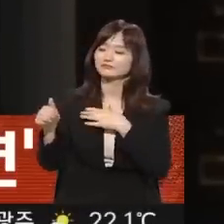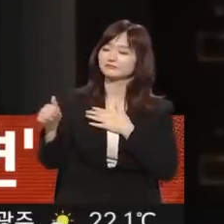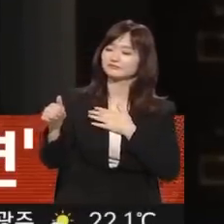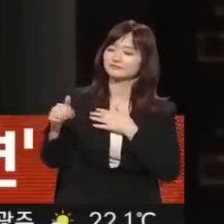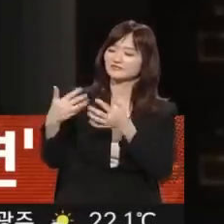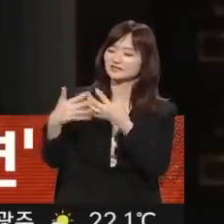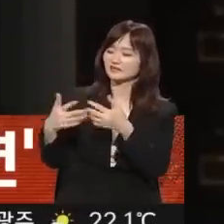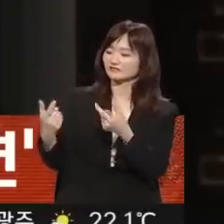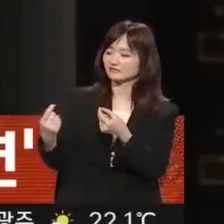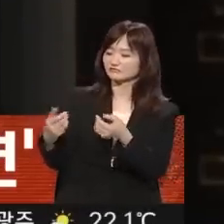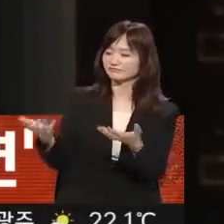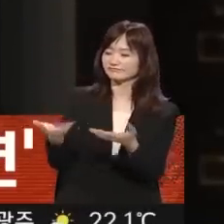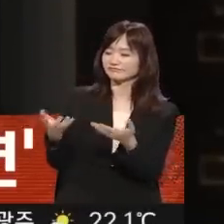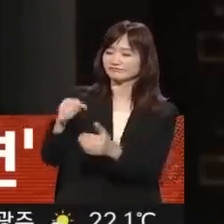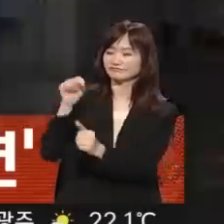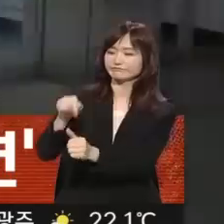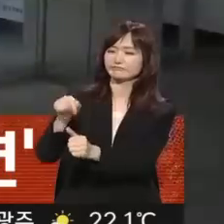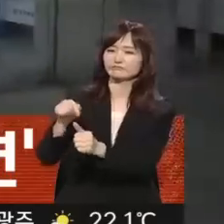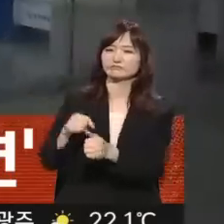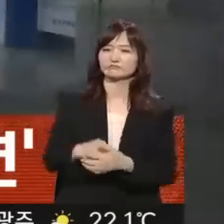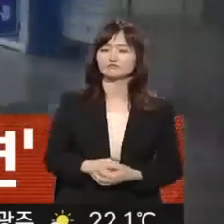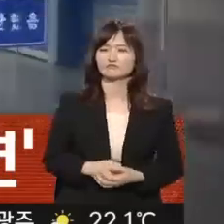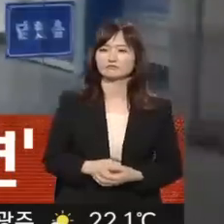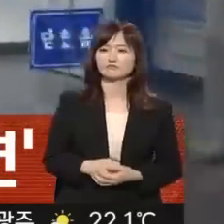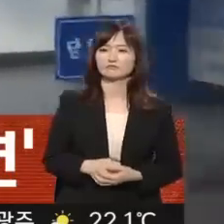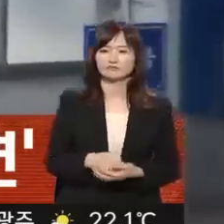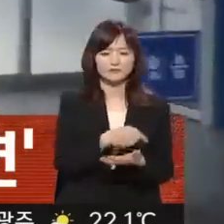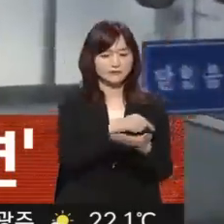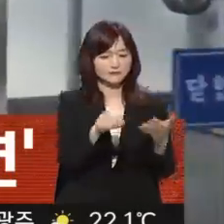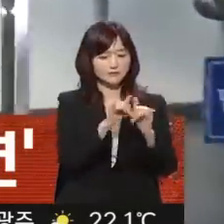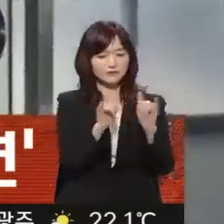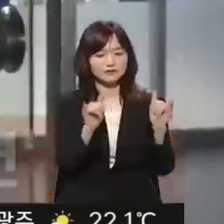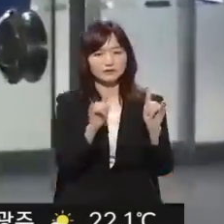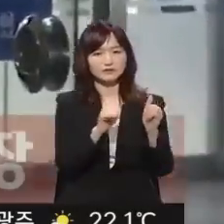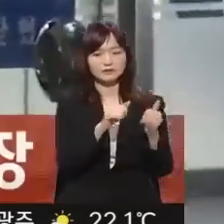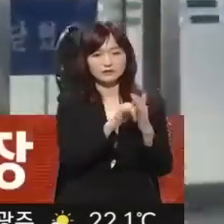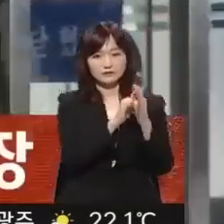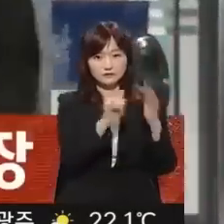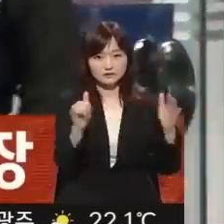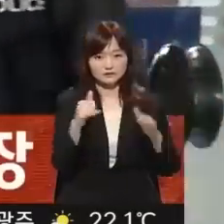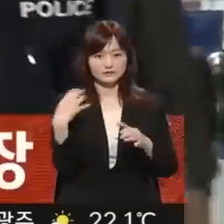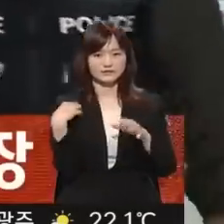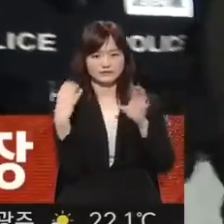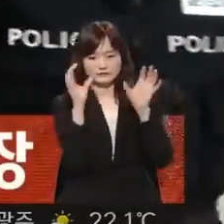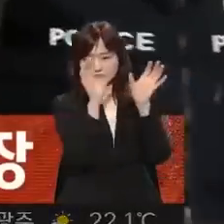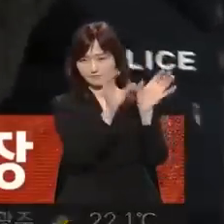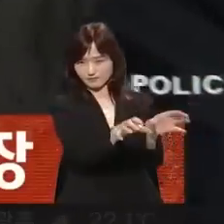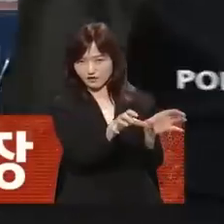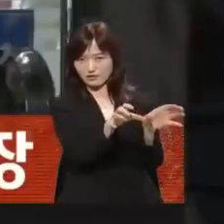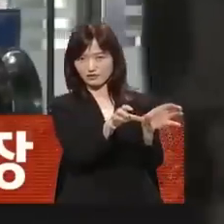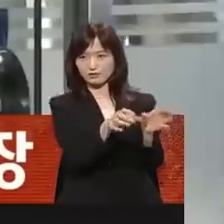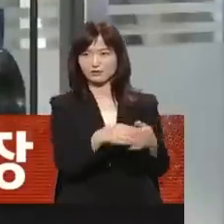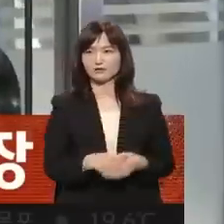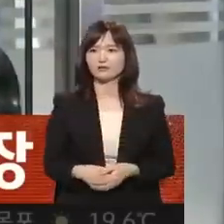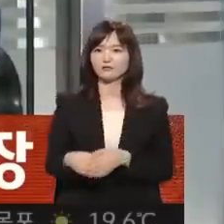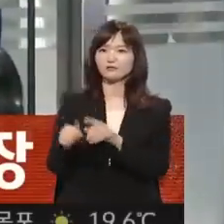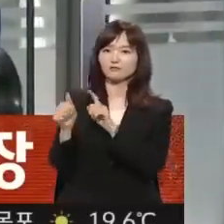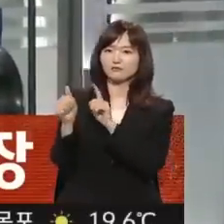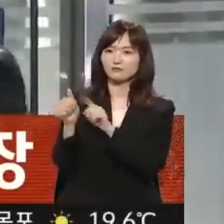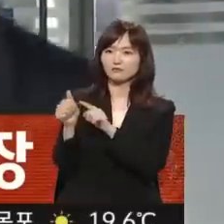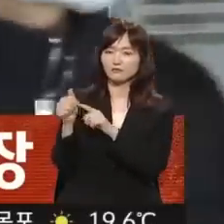ATM 기계처럼 일만 했습니다 어떻게 보면 피해자들에게 가족에게 모든 책임을 전가하는 듯이 자 저희 인간